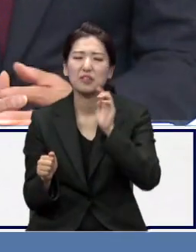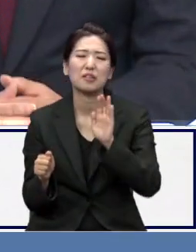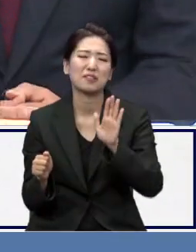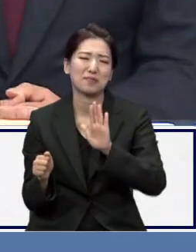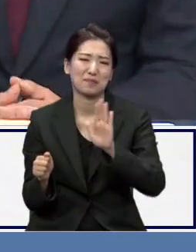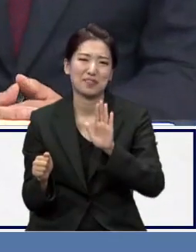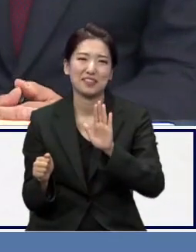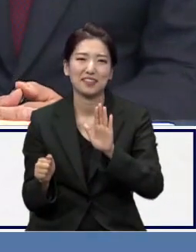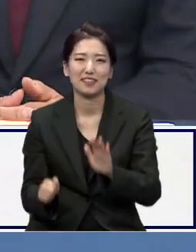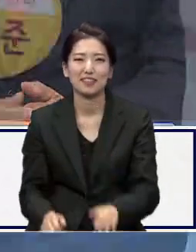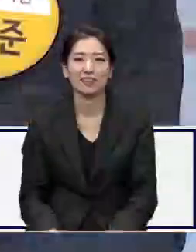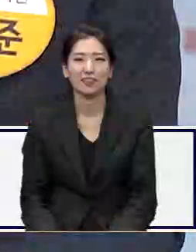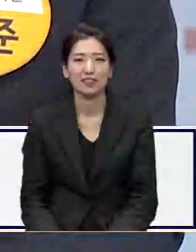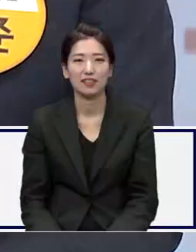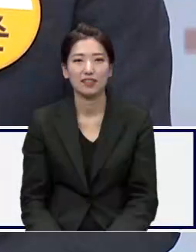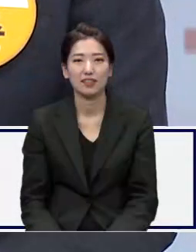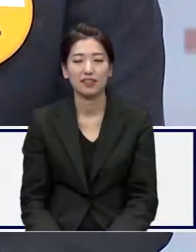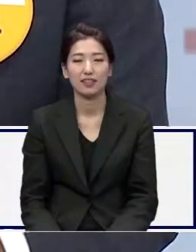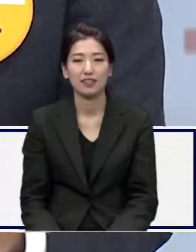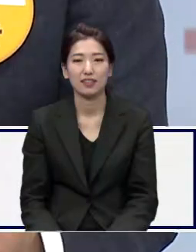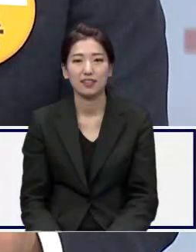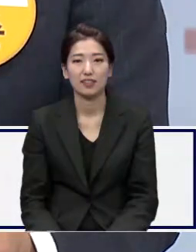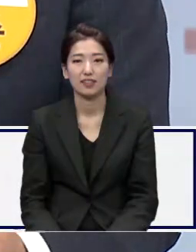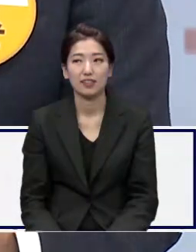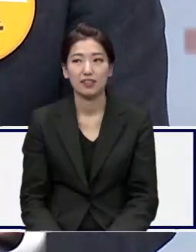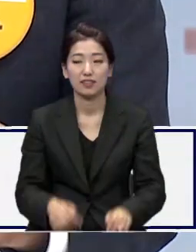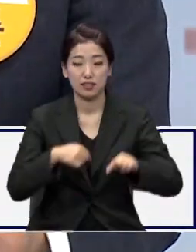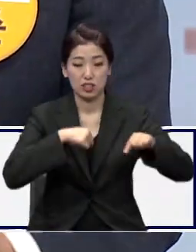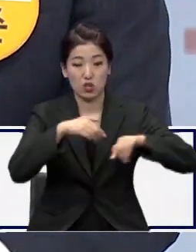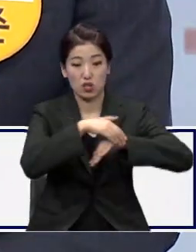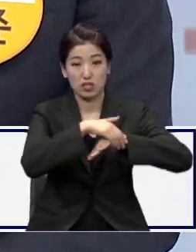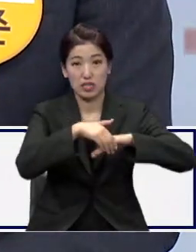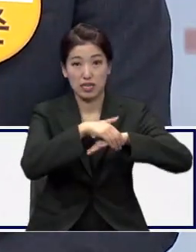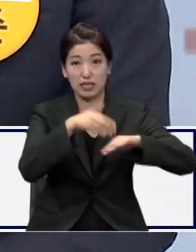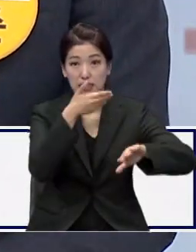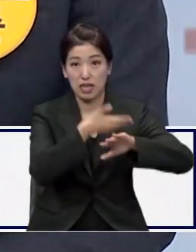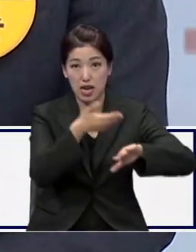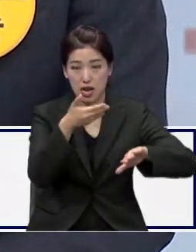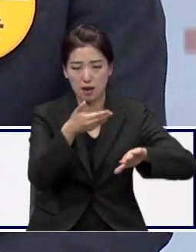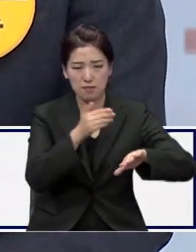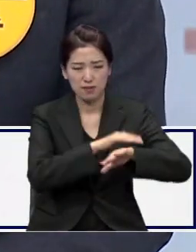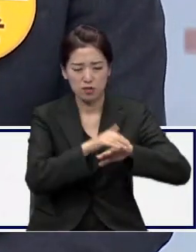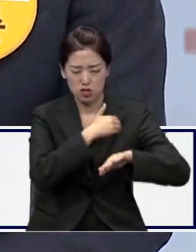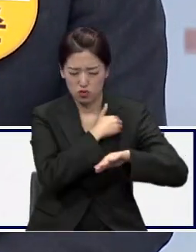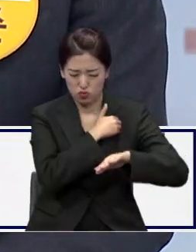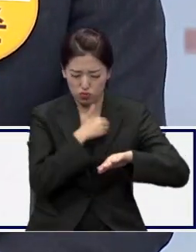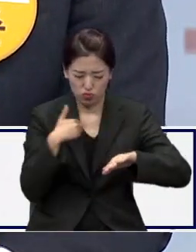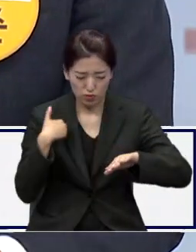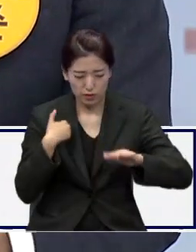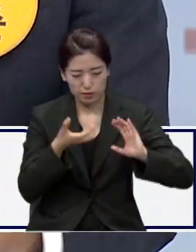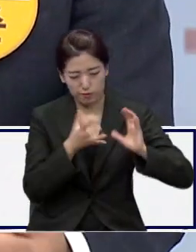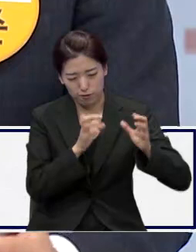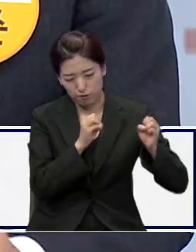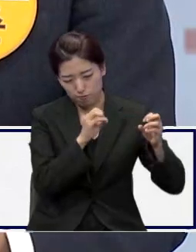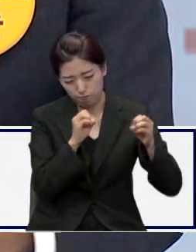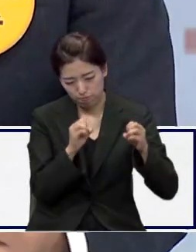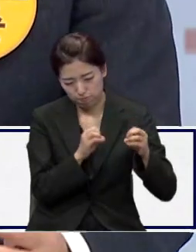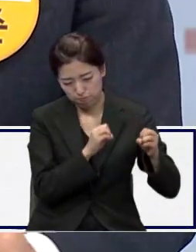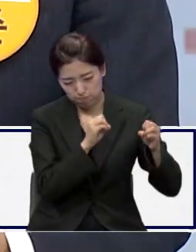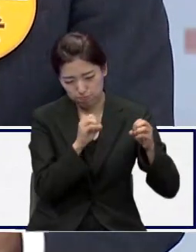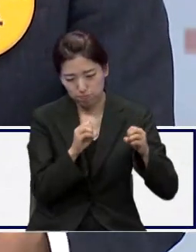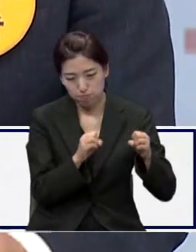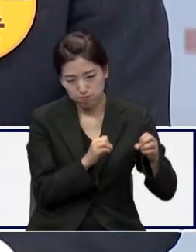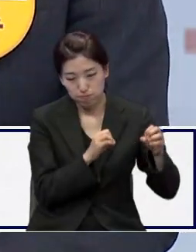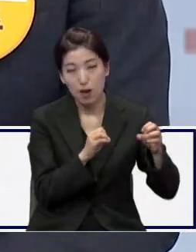정책이 다른 부분에 대해서 충분히 논인 하대 그러나 또한 그것들이 이제 국민들의 입장에서 좀 이견이 다른